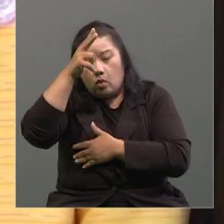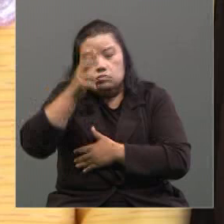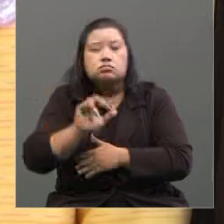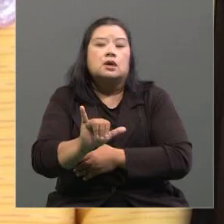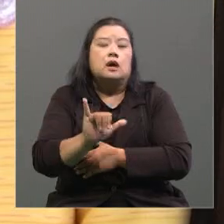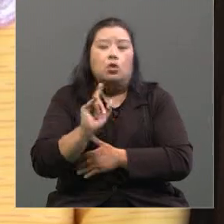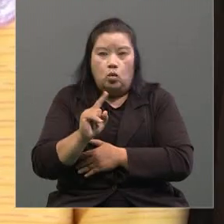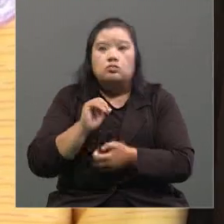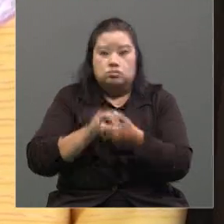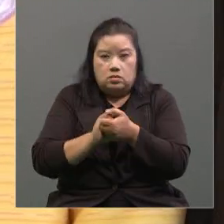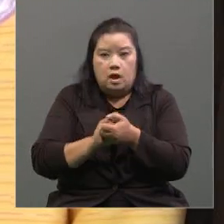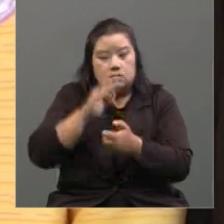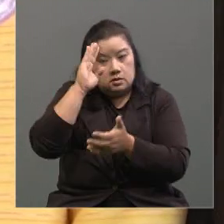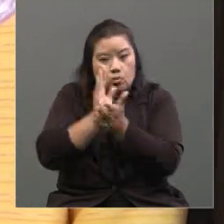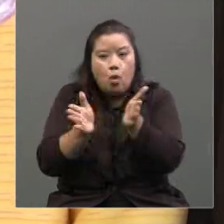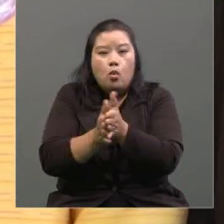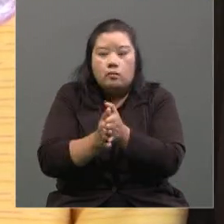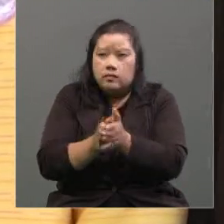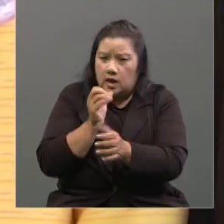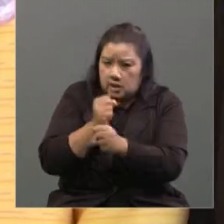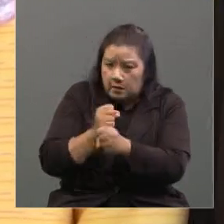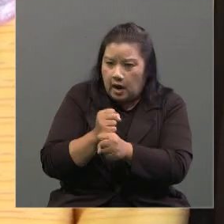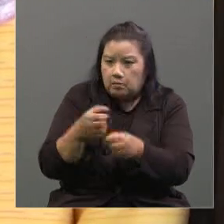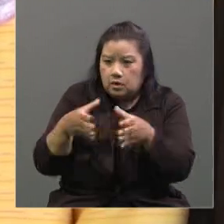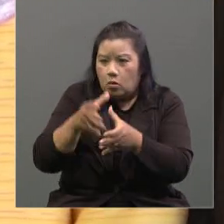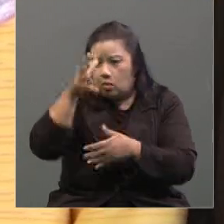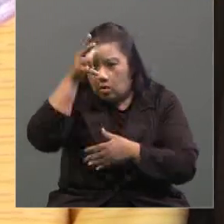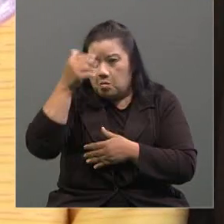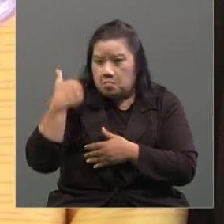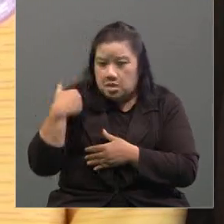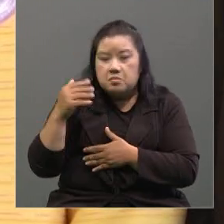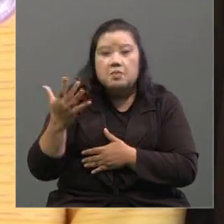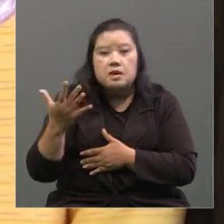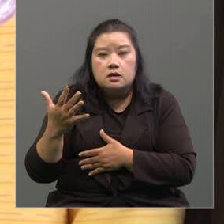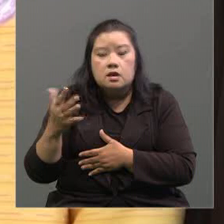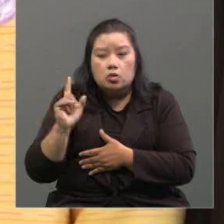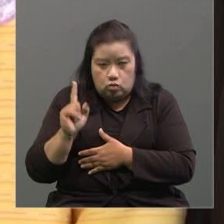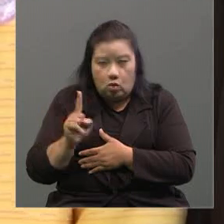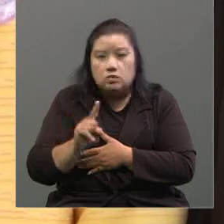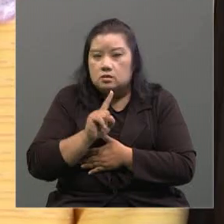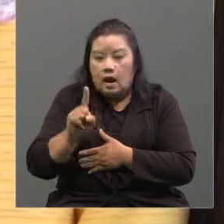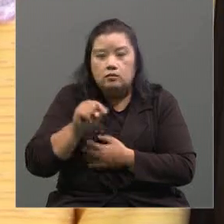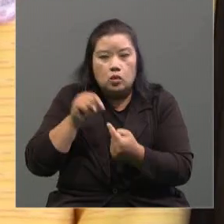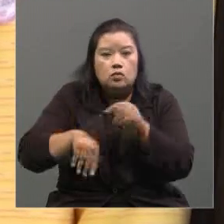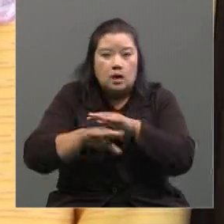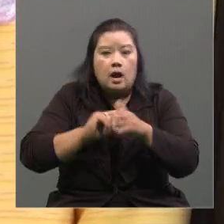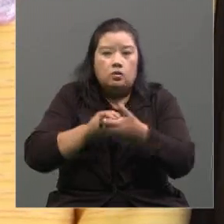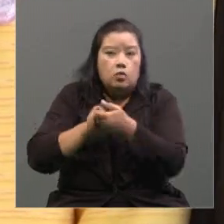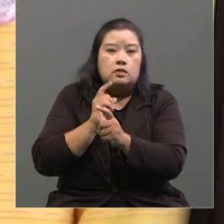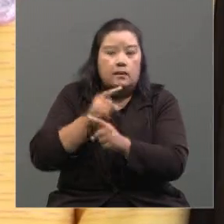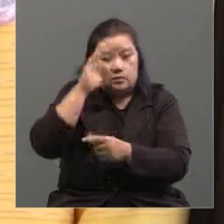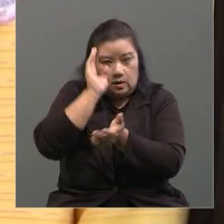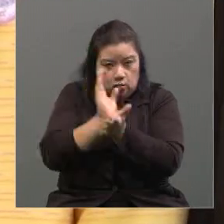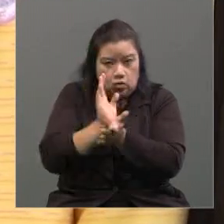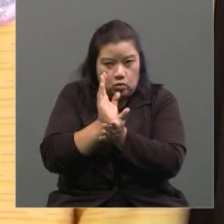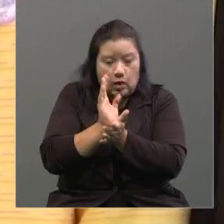มกับตำรวจในการที่จะดูว่ามีการทำงานกันเป็นขบวนหรือไม่แต่ต้องเรียนผ่านสื่อมวลชนนะครับว่าปัญหาเรื่องขอทานนั้น